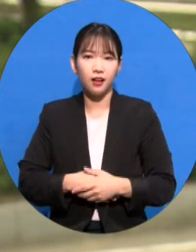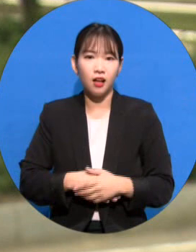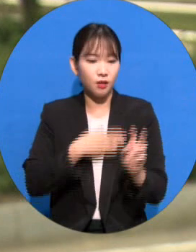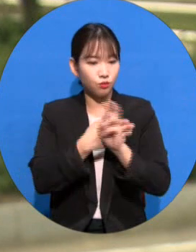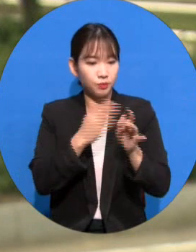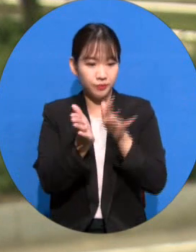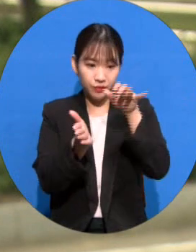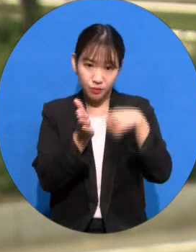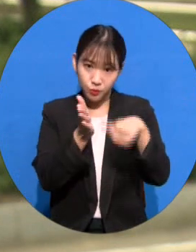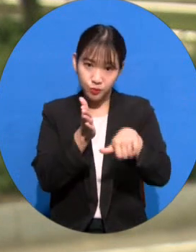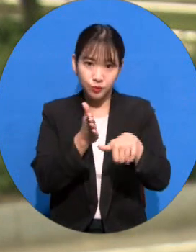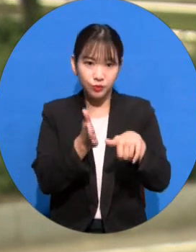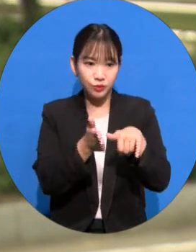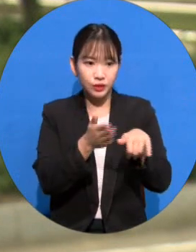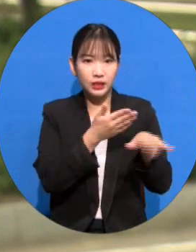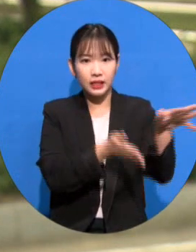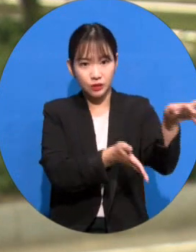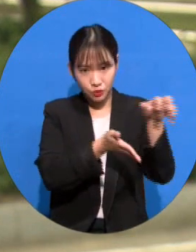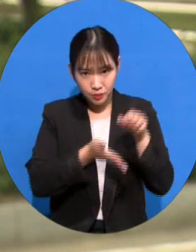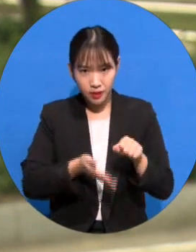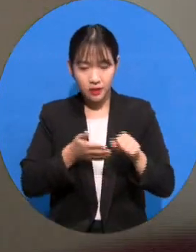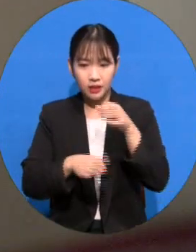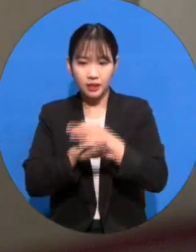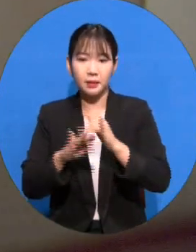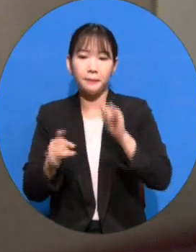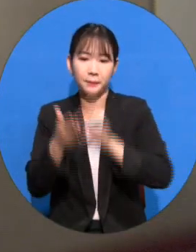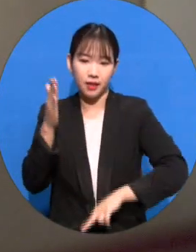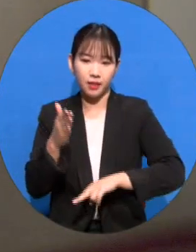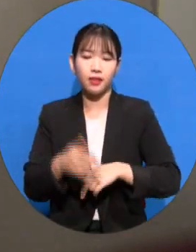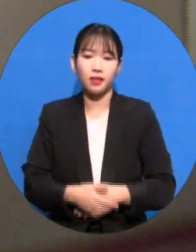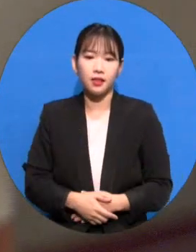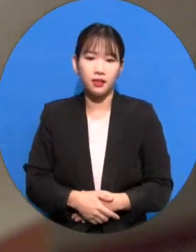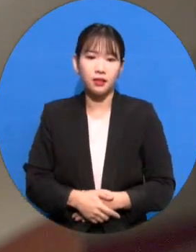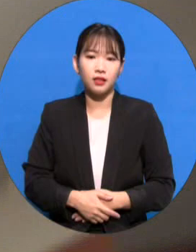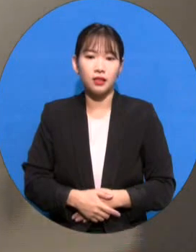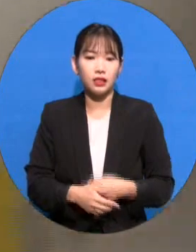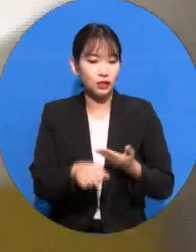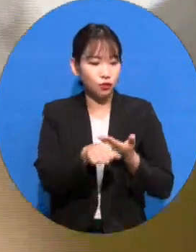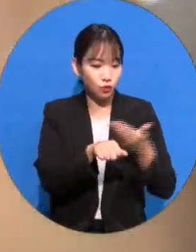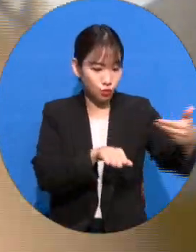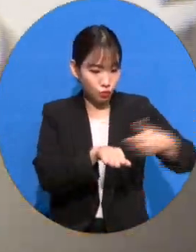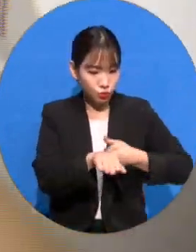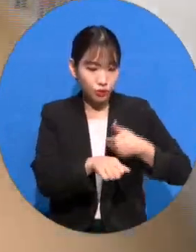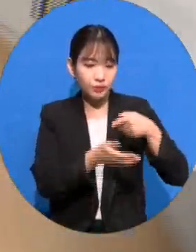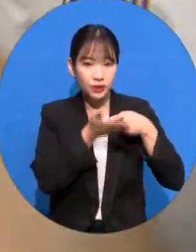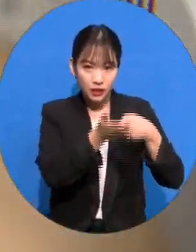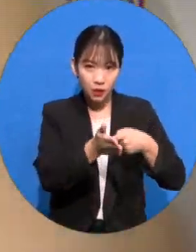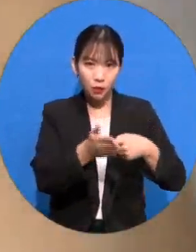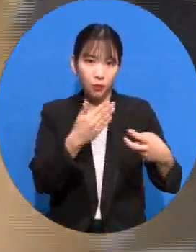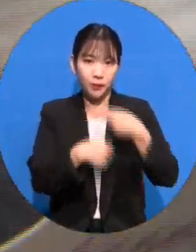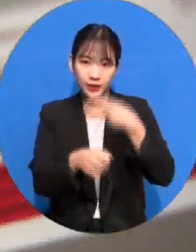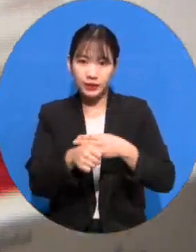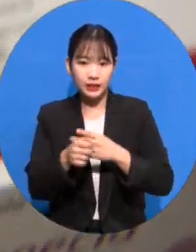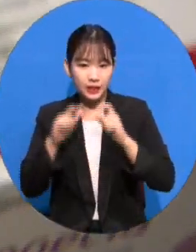불법 의약품을 이렇게 수입해서 소비자들한테 판매한 사례입니다. 수입 신고와 의사 처방 등 정상 절차를